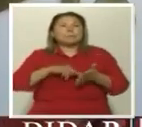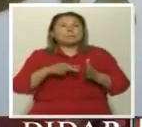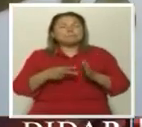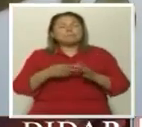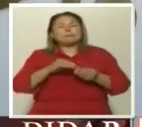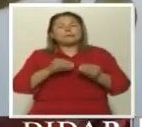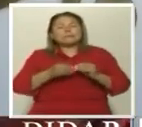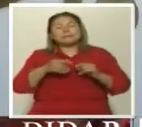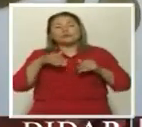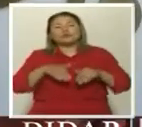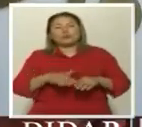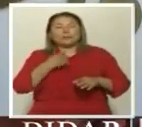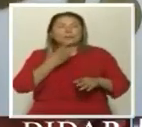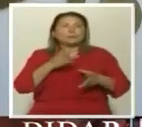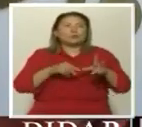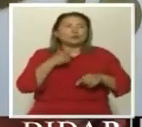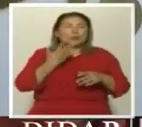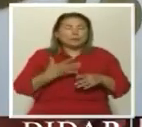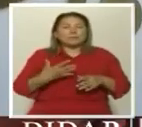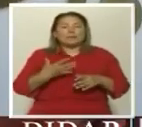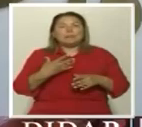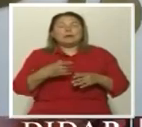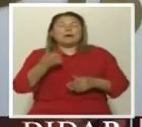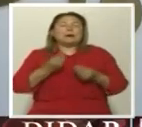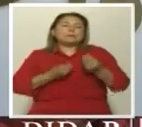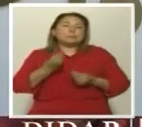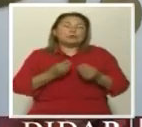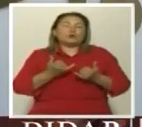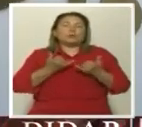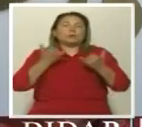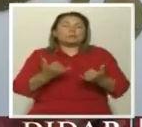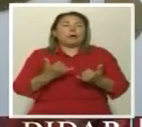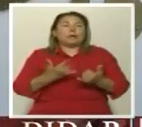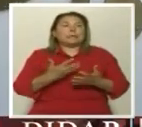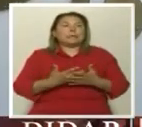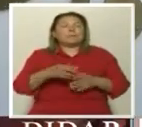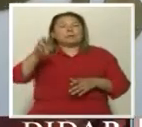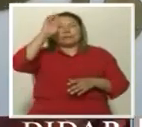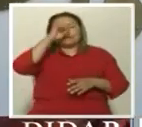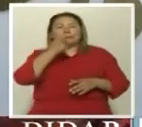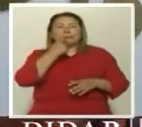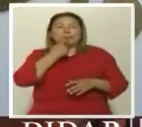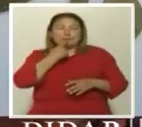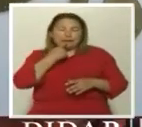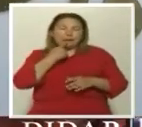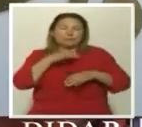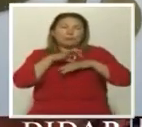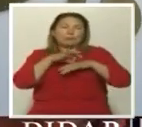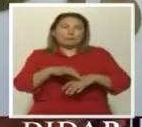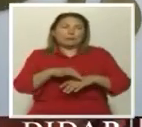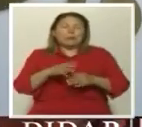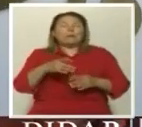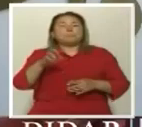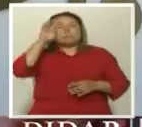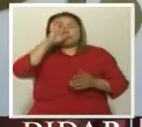жөніндегі басқармасының жастар арасындағы әзіл-сықақ ойындарын ұйымдастыру арқылы мемлекеттік тілдің аясын кеңейту мемлекеттік